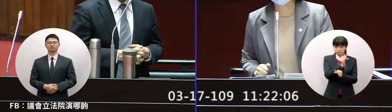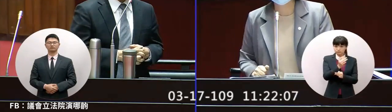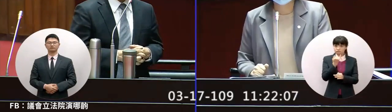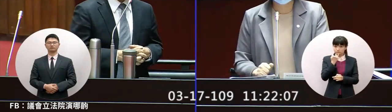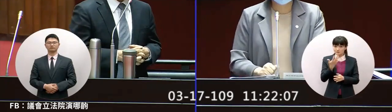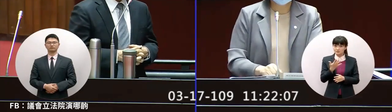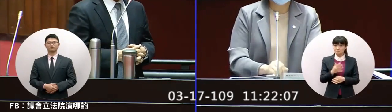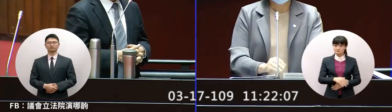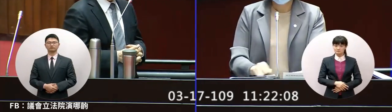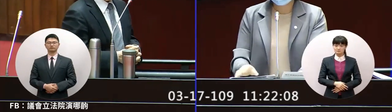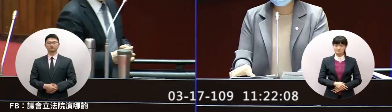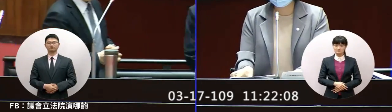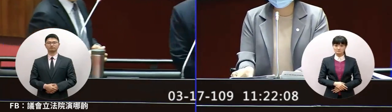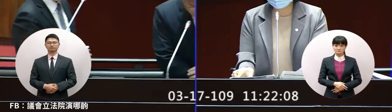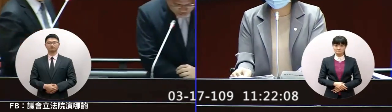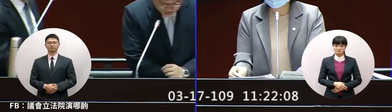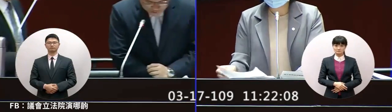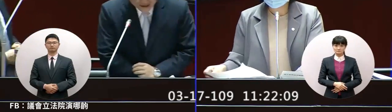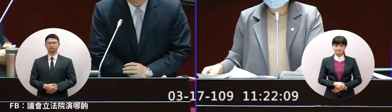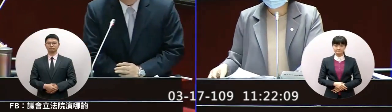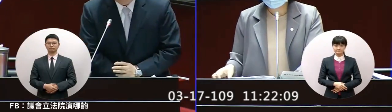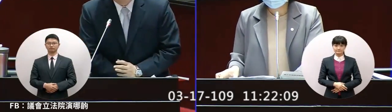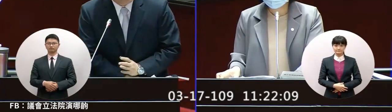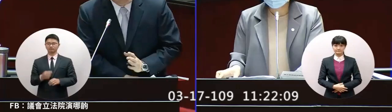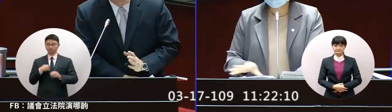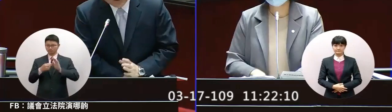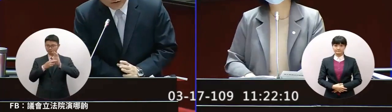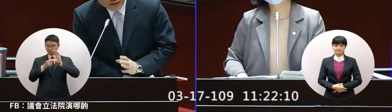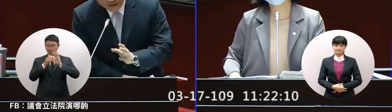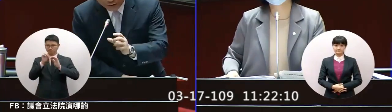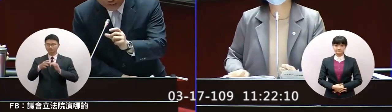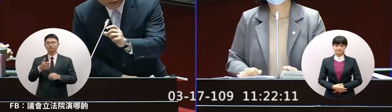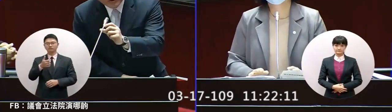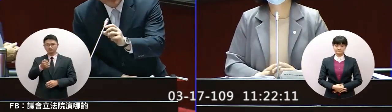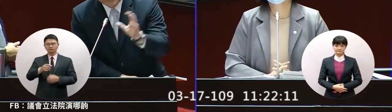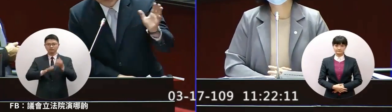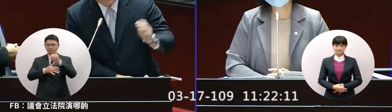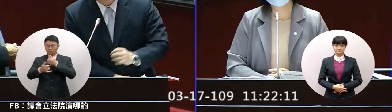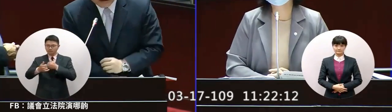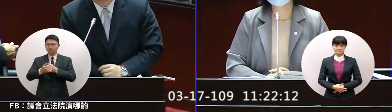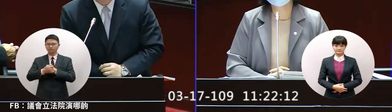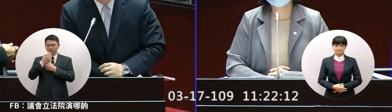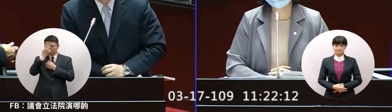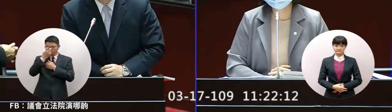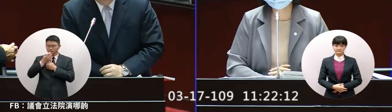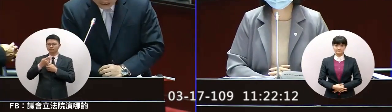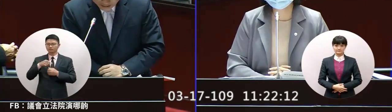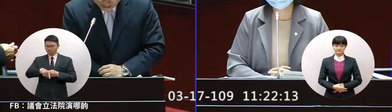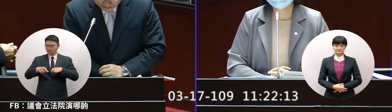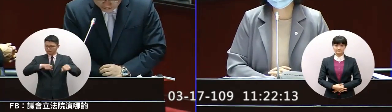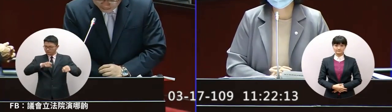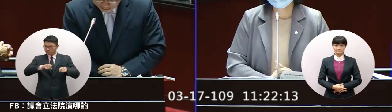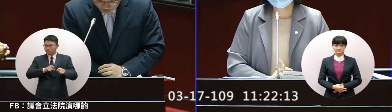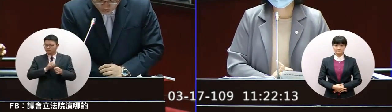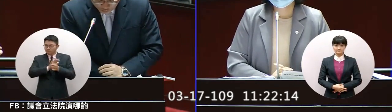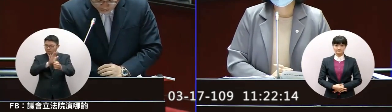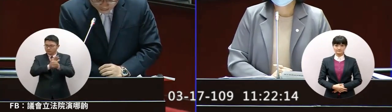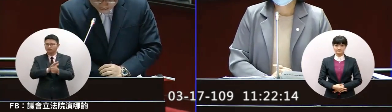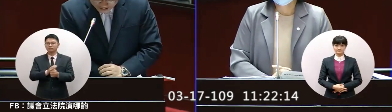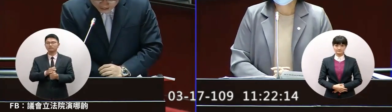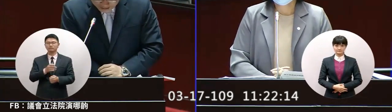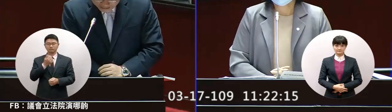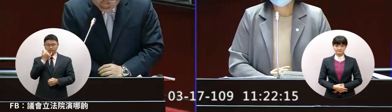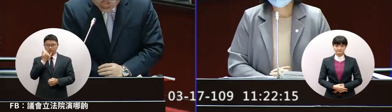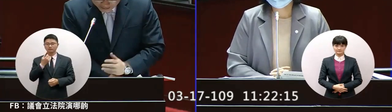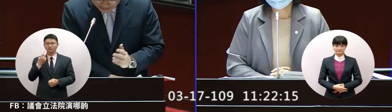路吗？ 跟委员说明哦，但感谢委员持续的督促哈，才有这个计划，那也通过